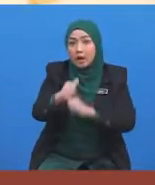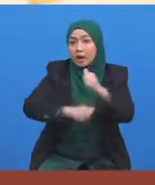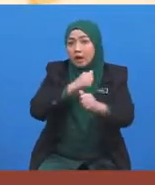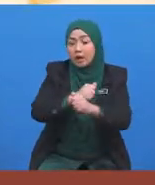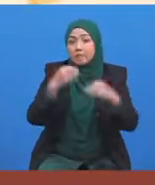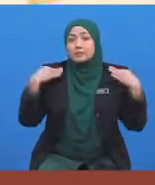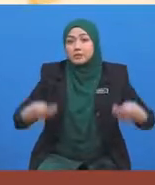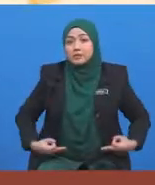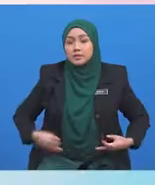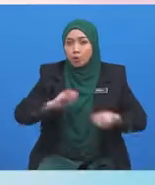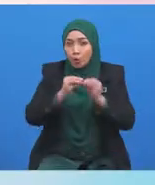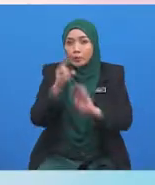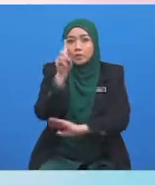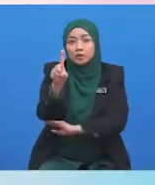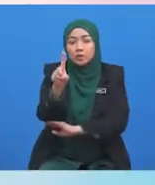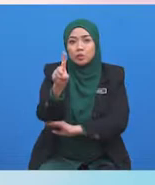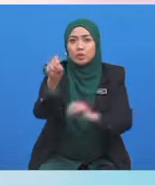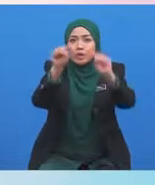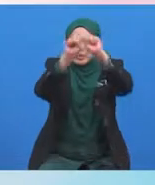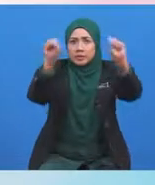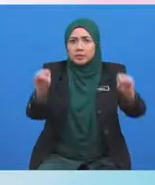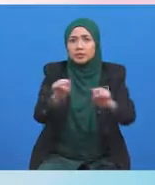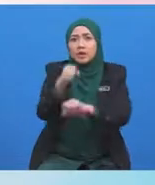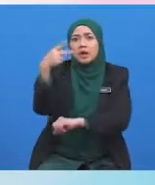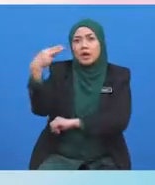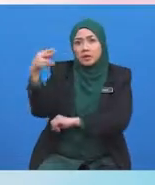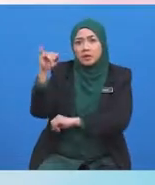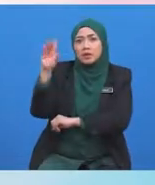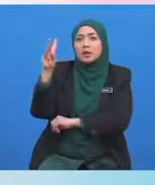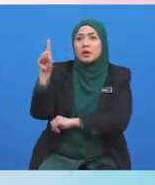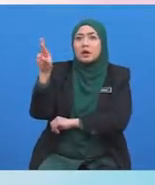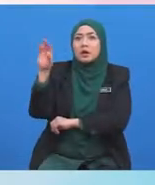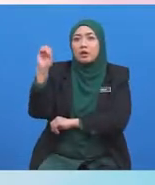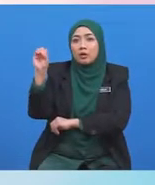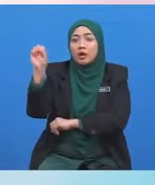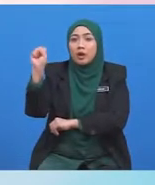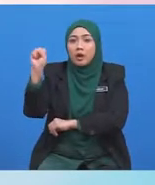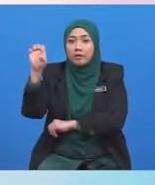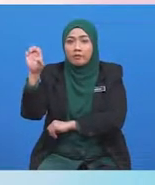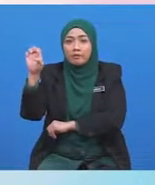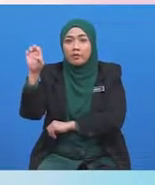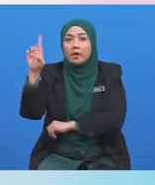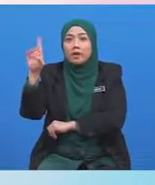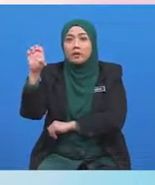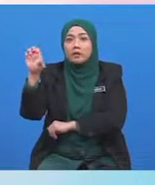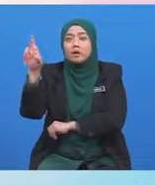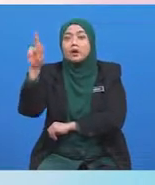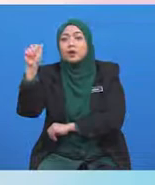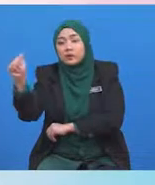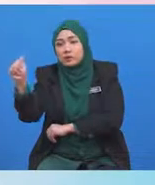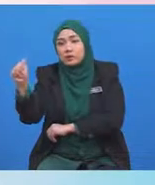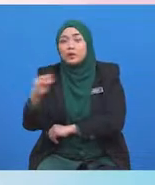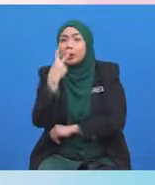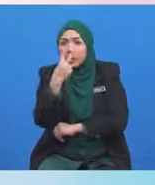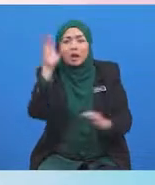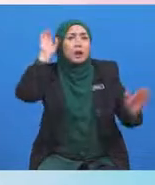pertama, iaitu sistem hidrosfera. Perhatikan gambar yang dipaparkan. Apakah yang dapat